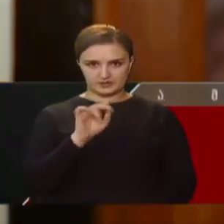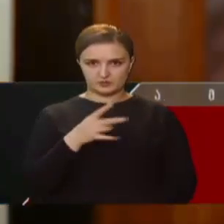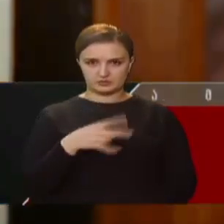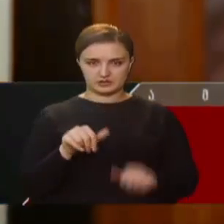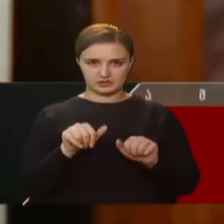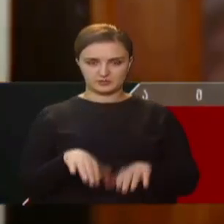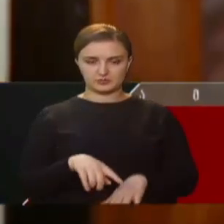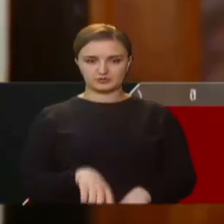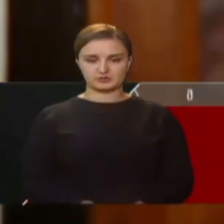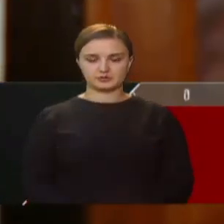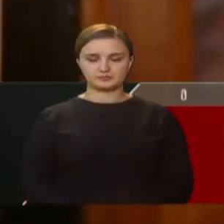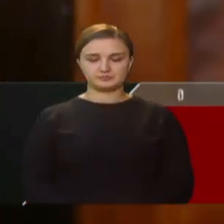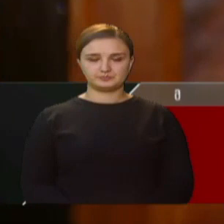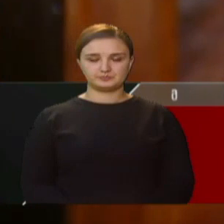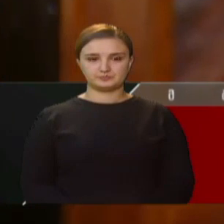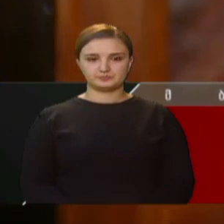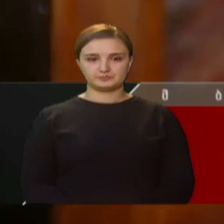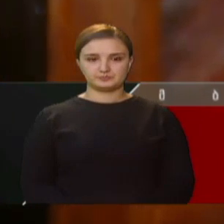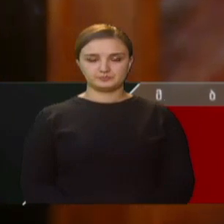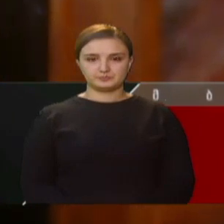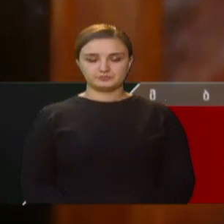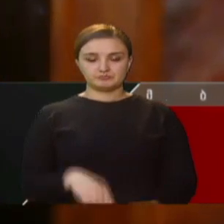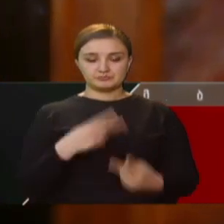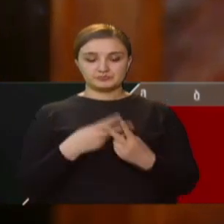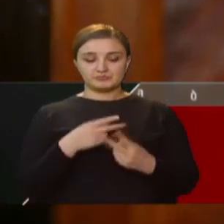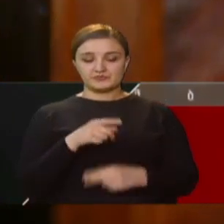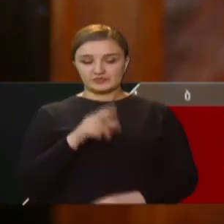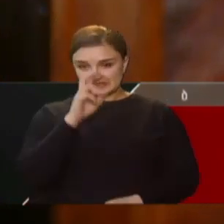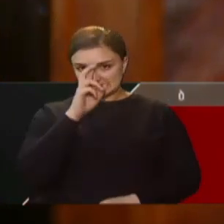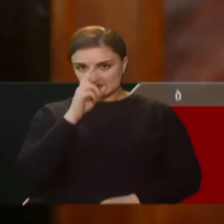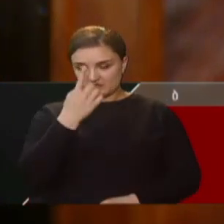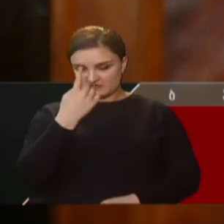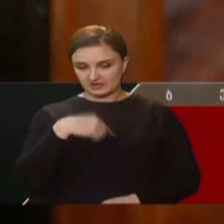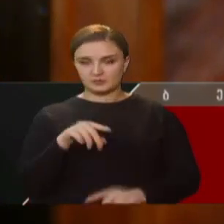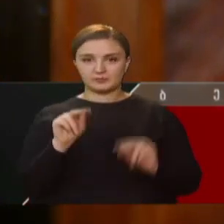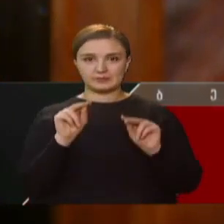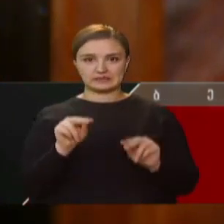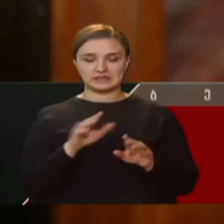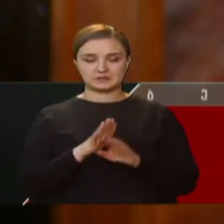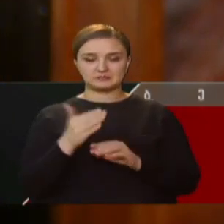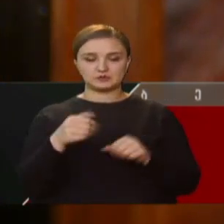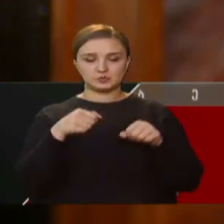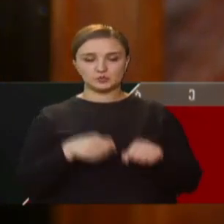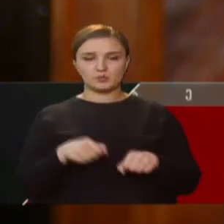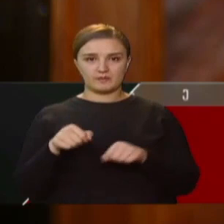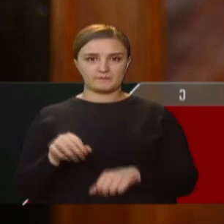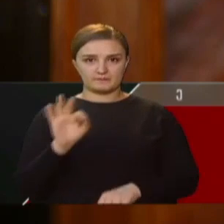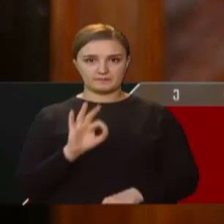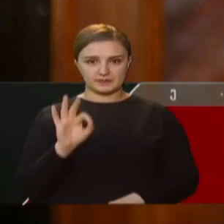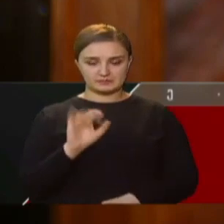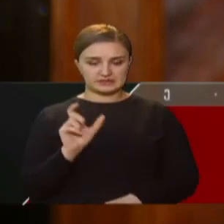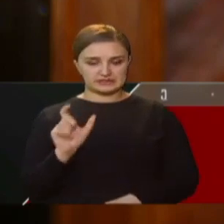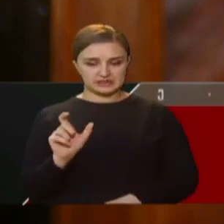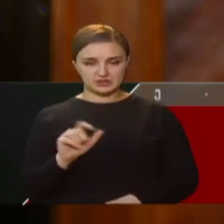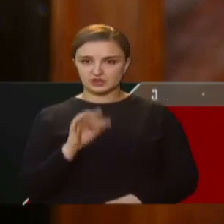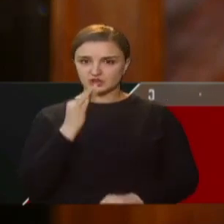პატიმარზე, რომლის წინაშეც სახელმწიფო ვალდებულებები პირნათ სრულდება, მისი უფლებების ნაწილში და ასე